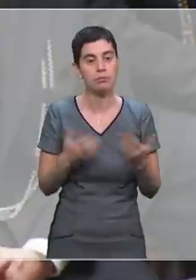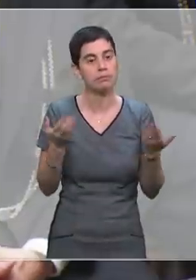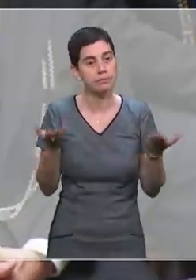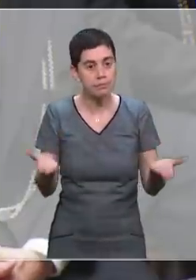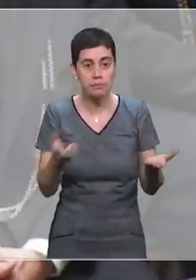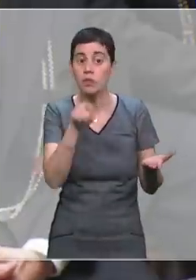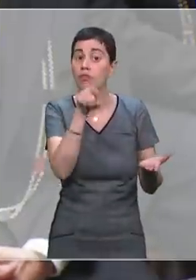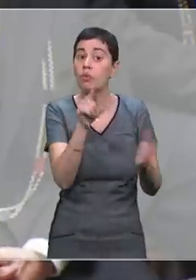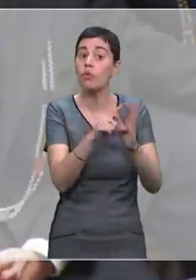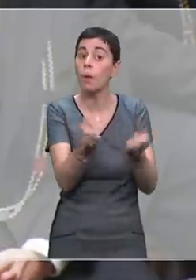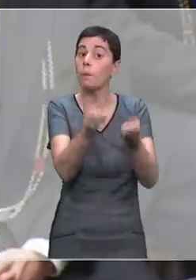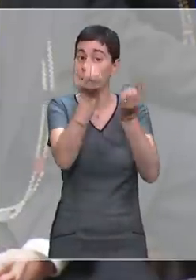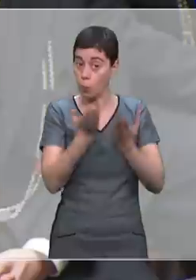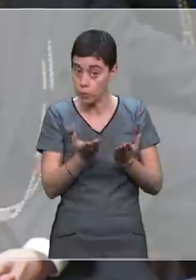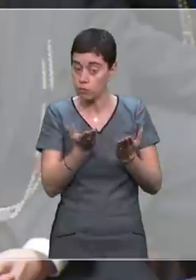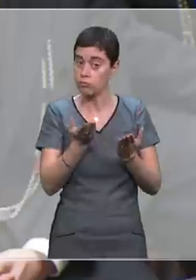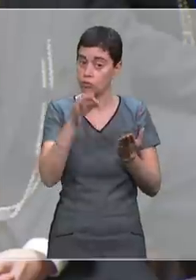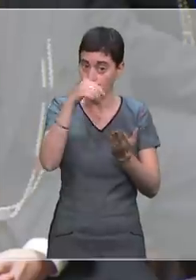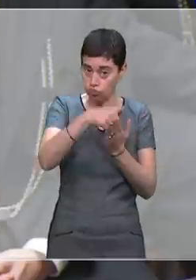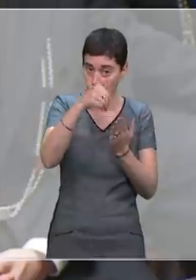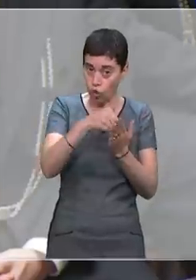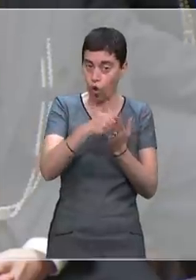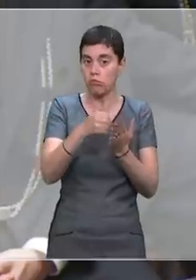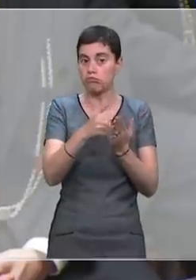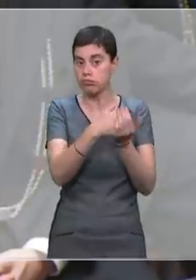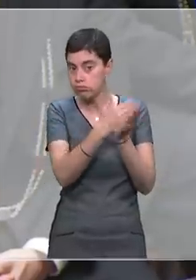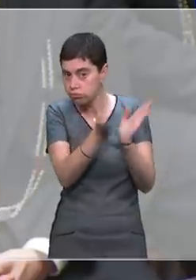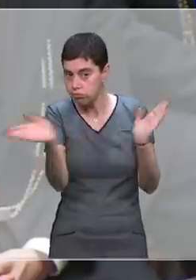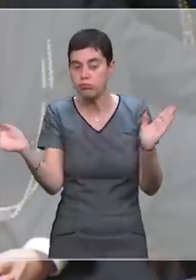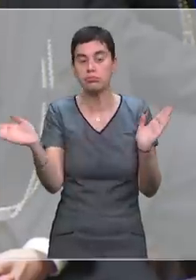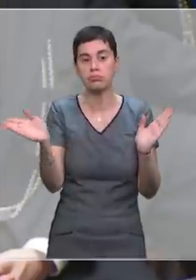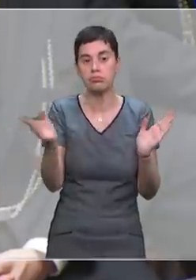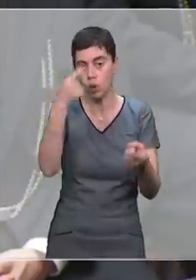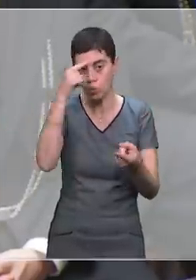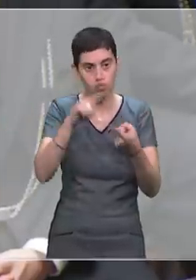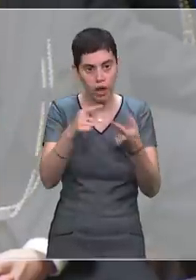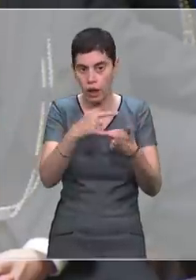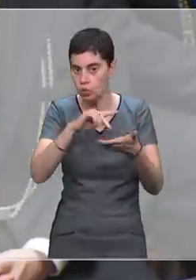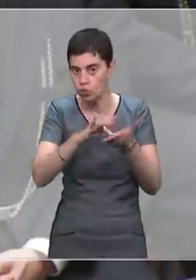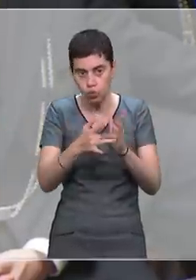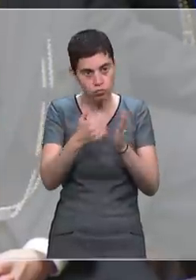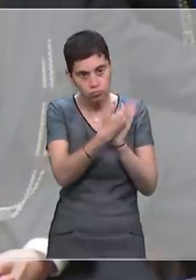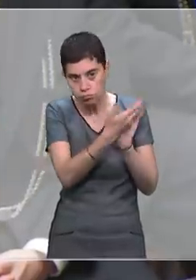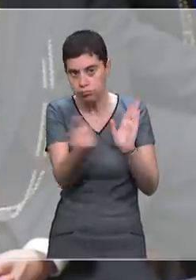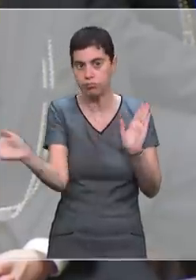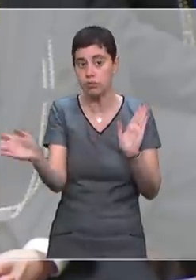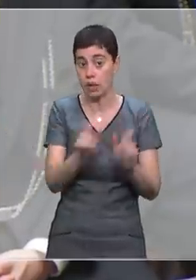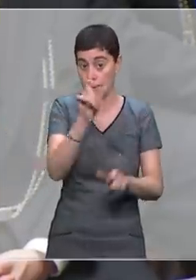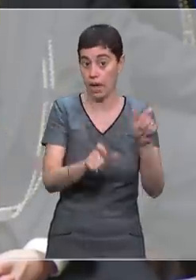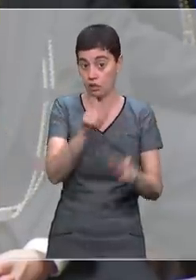votre proposition de loi, qui a le mérite d'être large, de ne pas faire l'impasse sur des sujets qui sont des sujets compliqués sur lesquels les Français nous